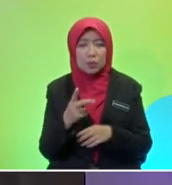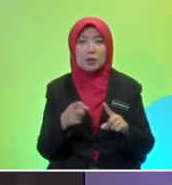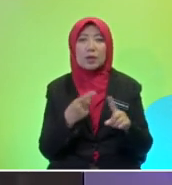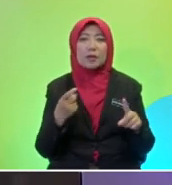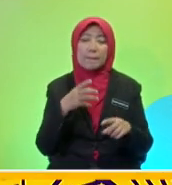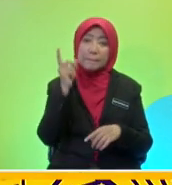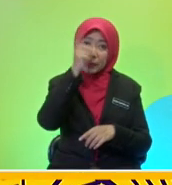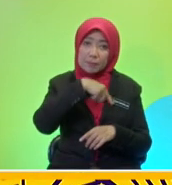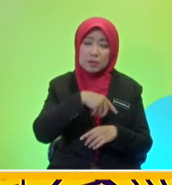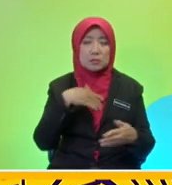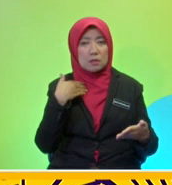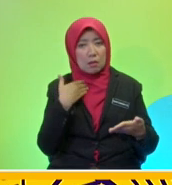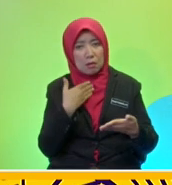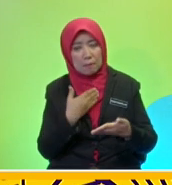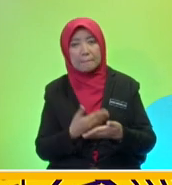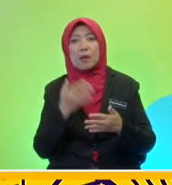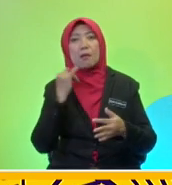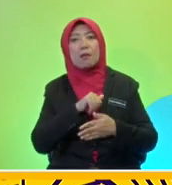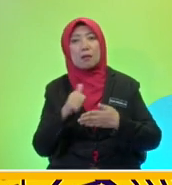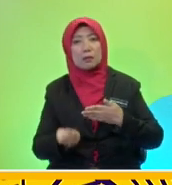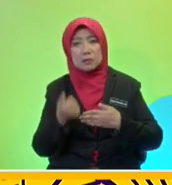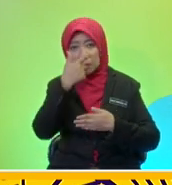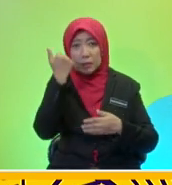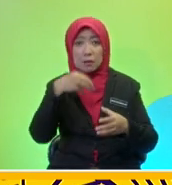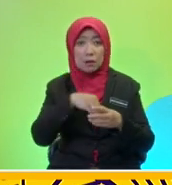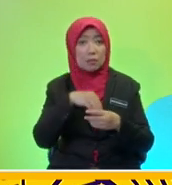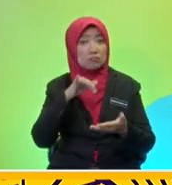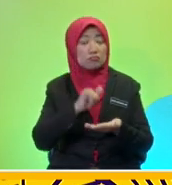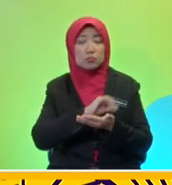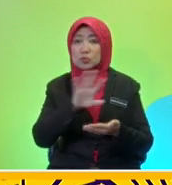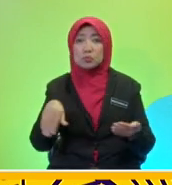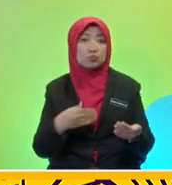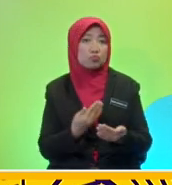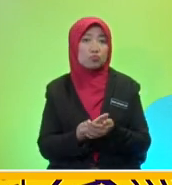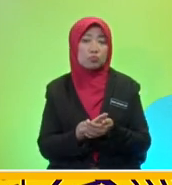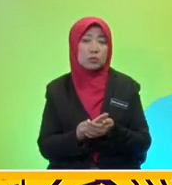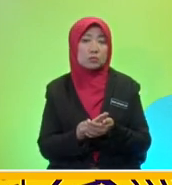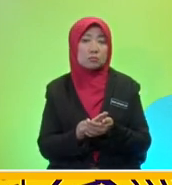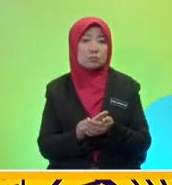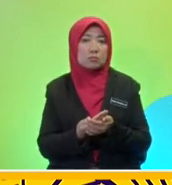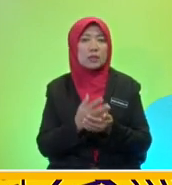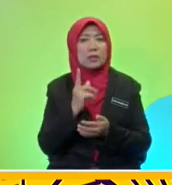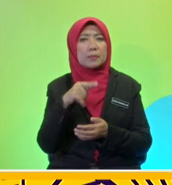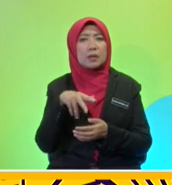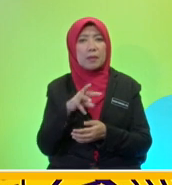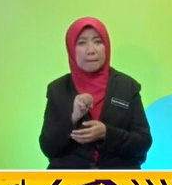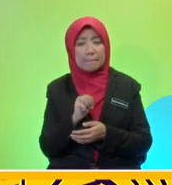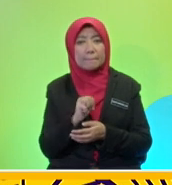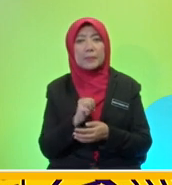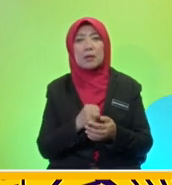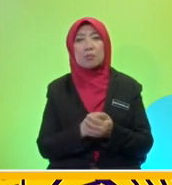hadapan sehingga di dalam itulah terkandung semua hasrat Kementerian pelajaran untuk